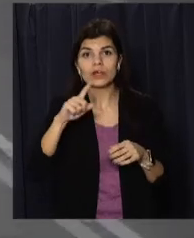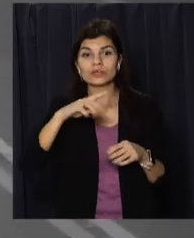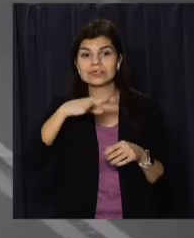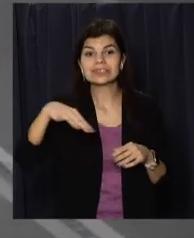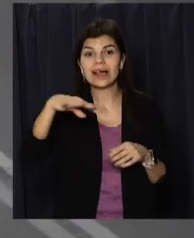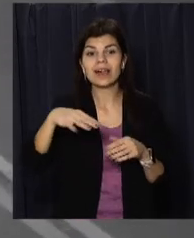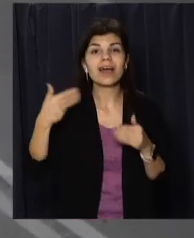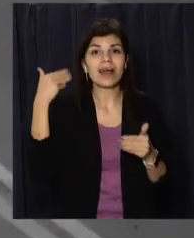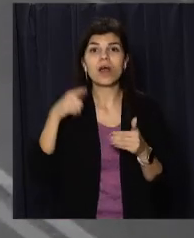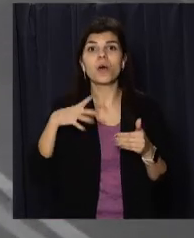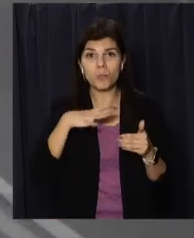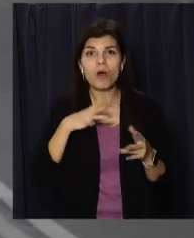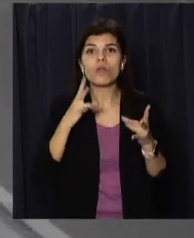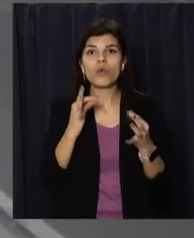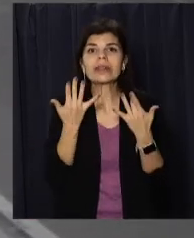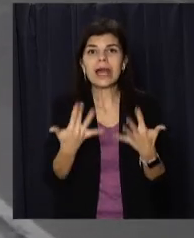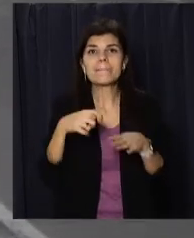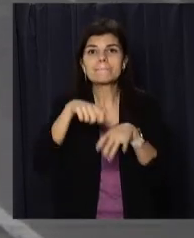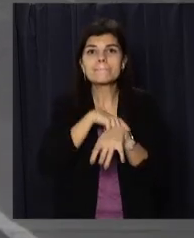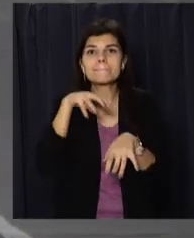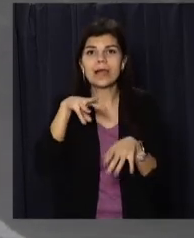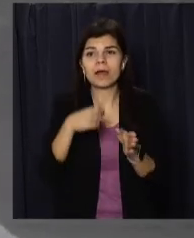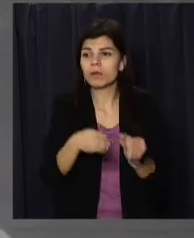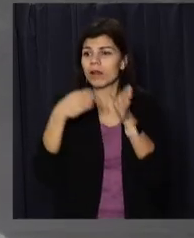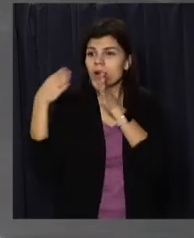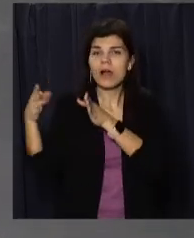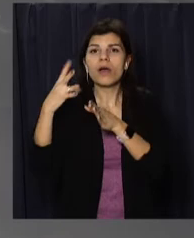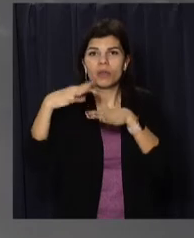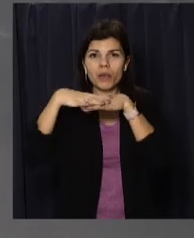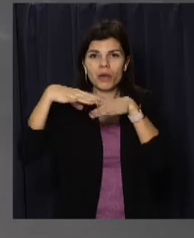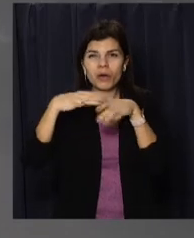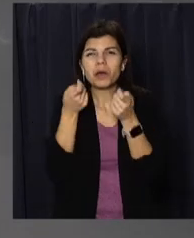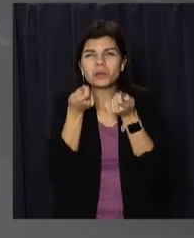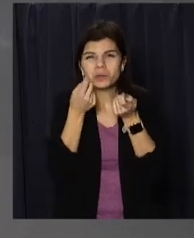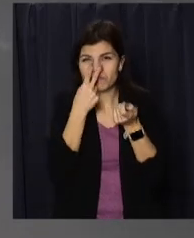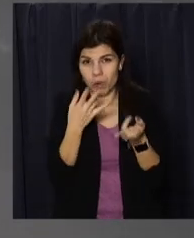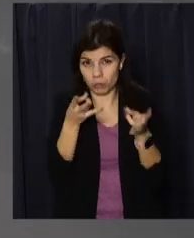була тут раніше, перенесли на кілька метрів, але напівстерта розмітка залишилася.